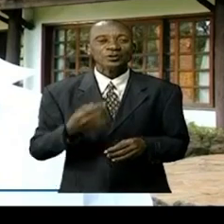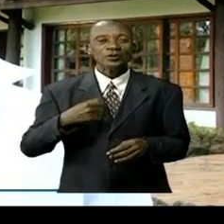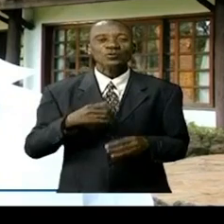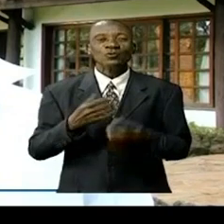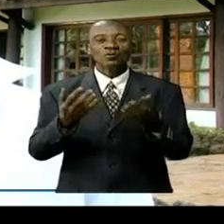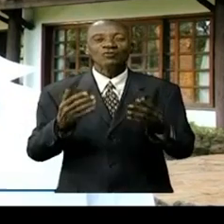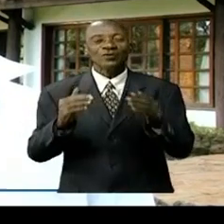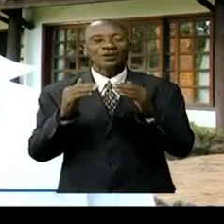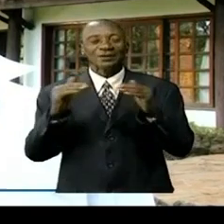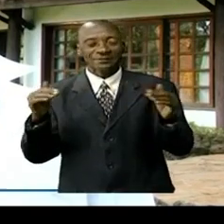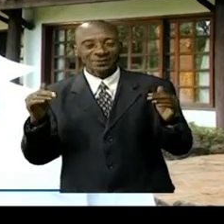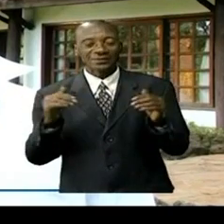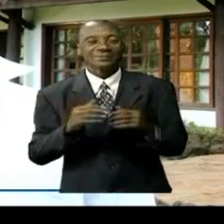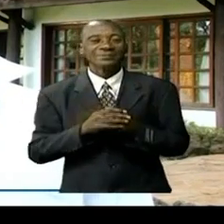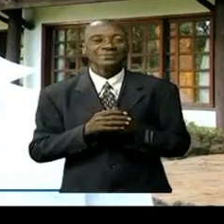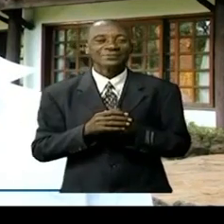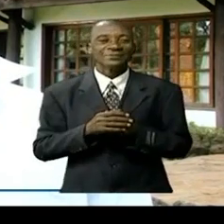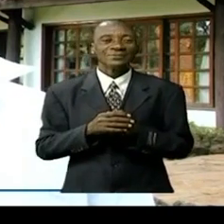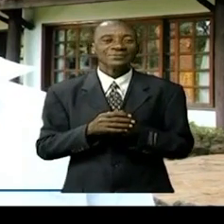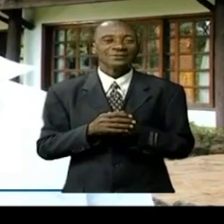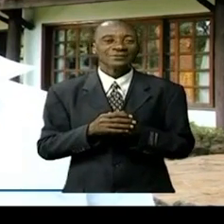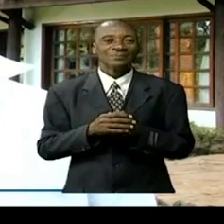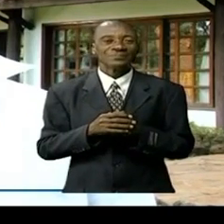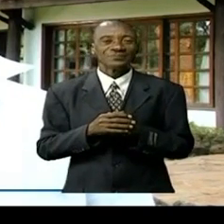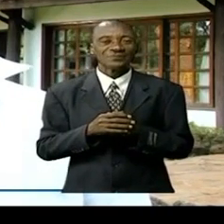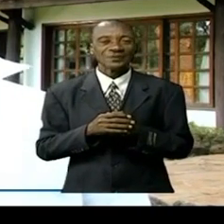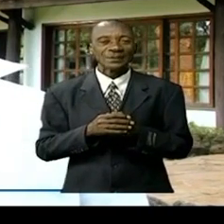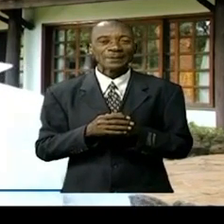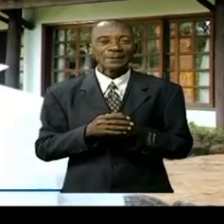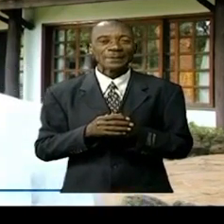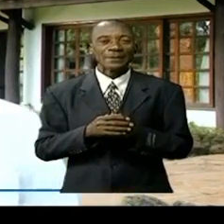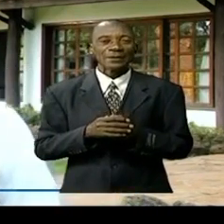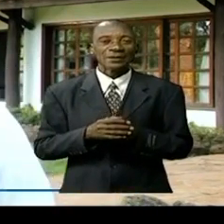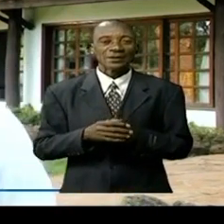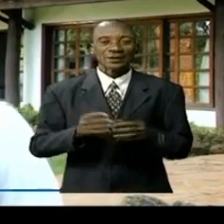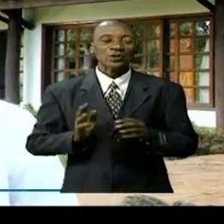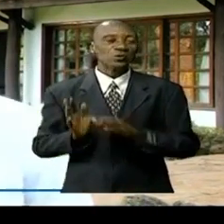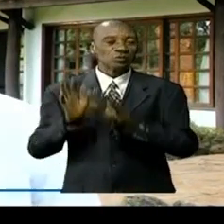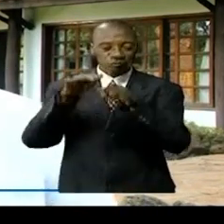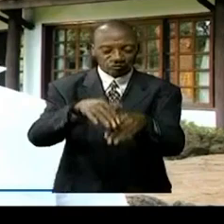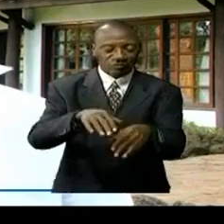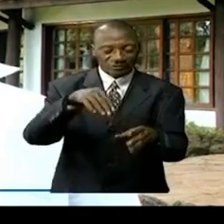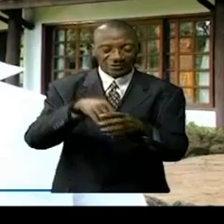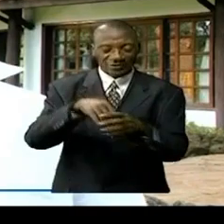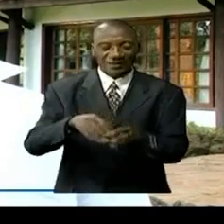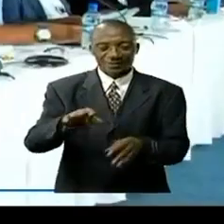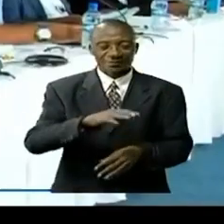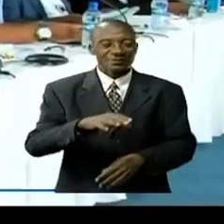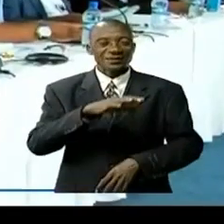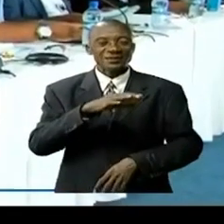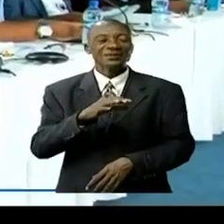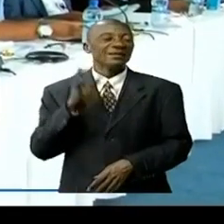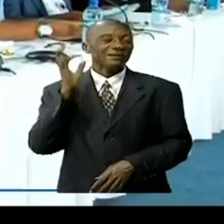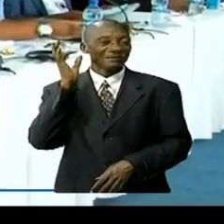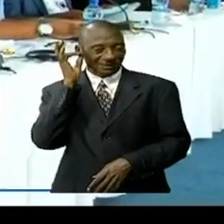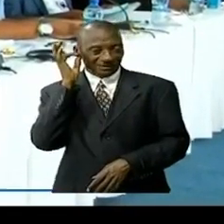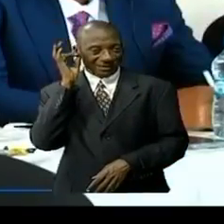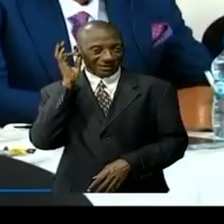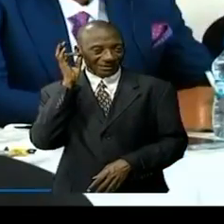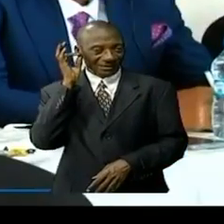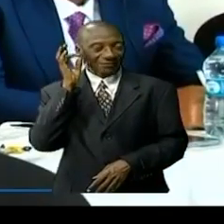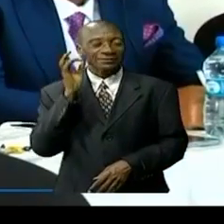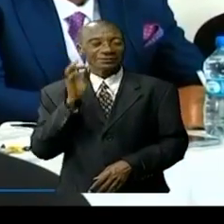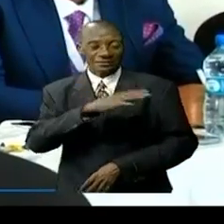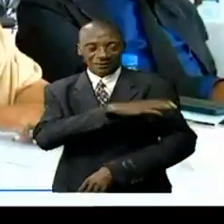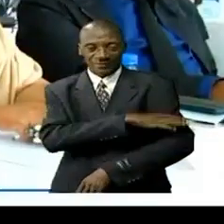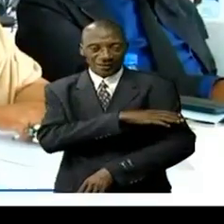hiyo na tumekuja huku Kenya huenda tunaweza tukapata bahati ya kupata